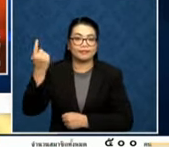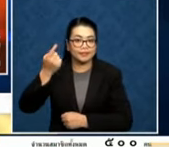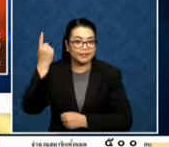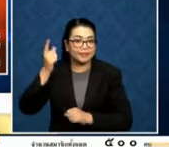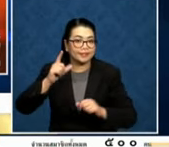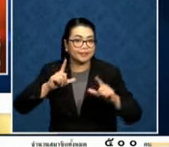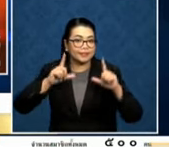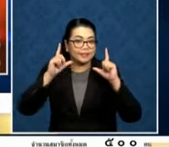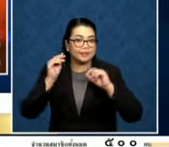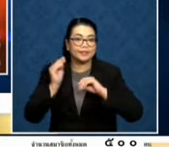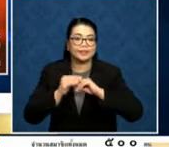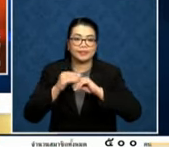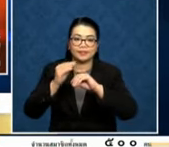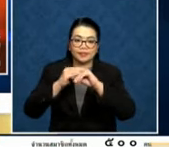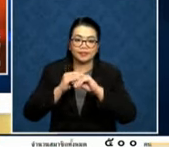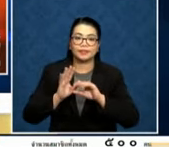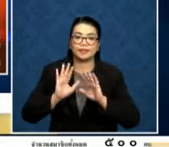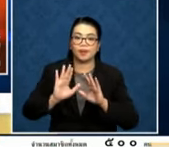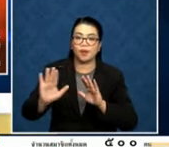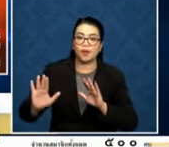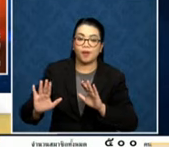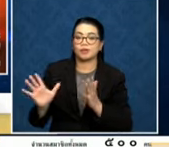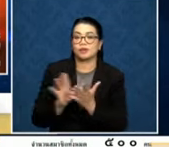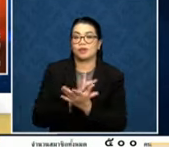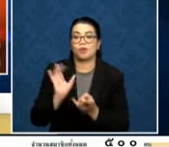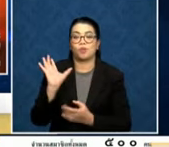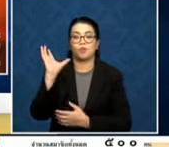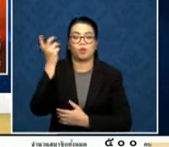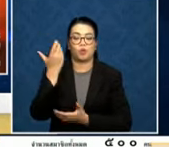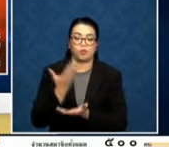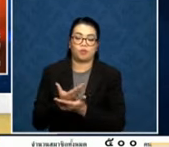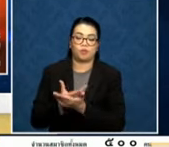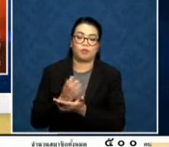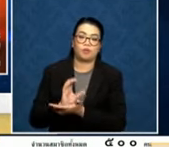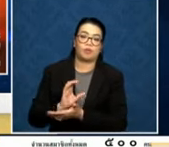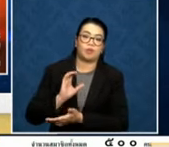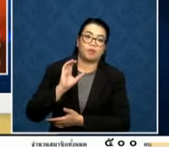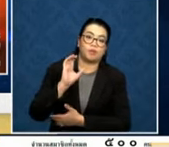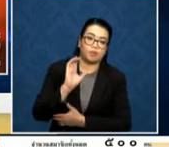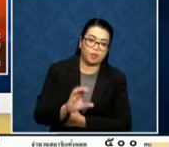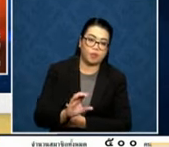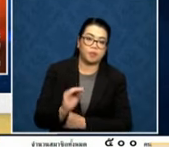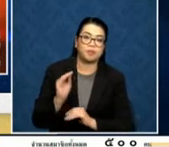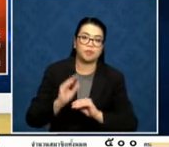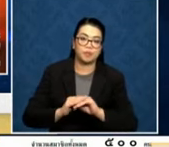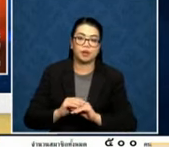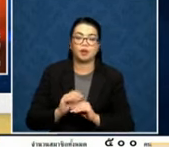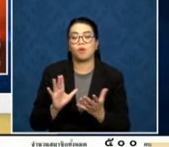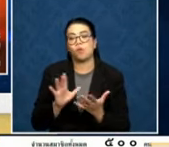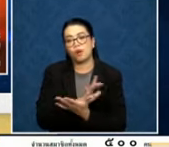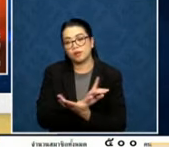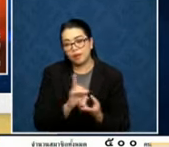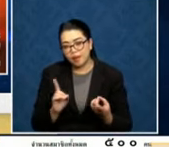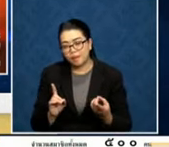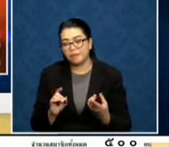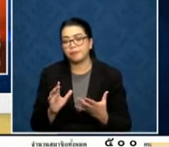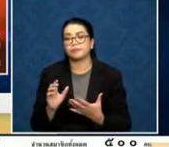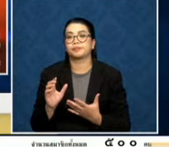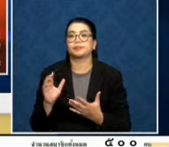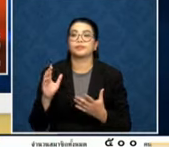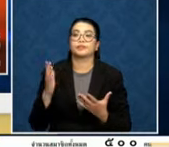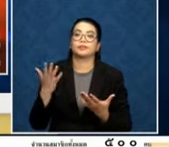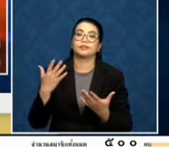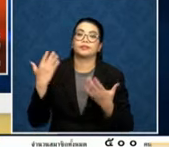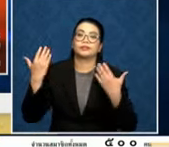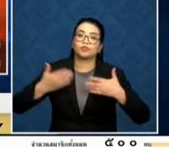โดดเด่นขึ้นไปอีกครับในสายตาประชาคมโลกนะครับเราต้องอัดฉีดงบประมาณครับแน่นอนครับทั้งในด้านศิลปะวัฒนธรรมนะครับเทศกาล